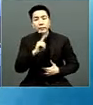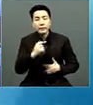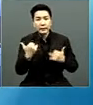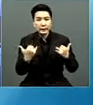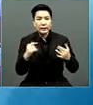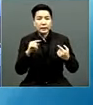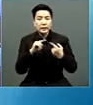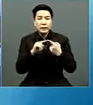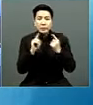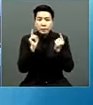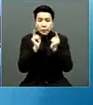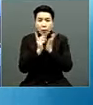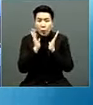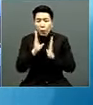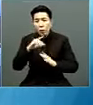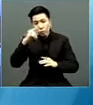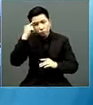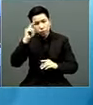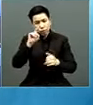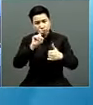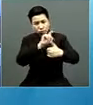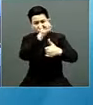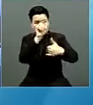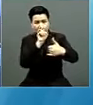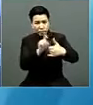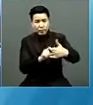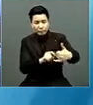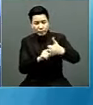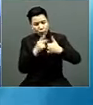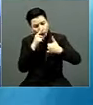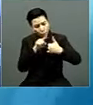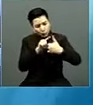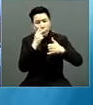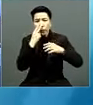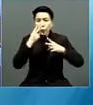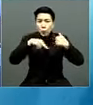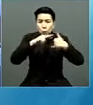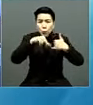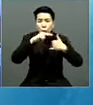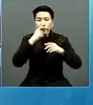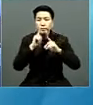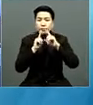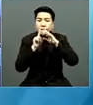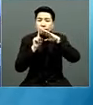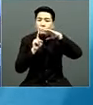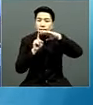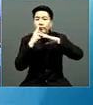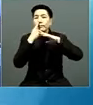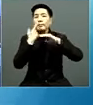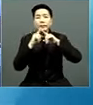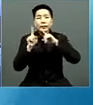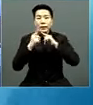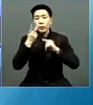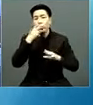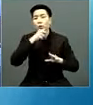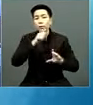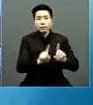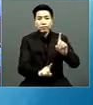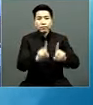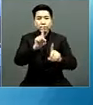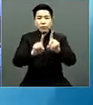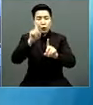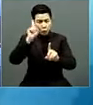ผู้ป่วยที่จะมีความสงสัยเข้ามารับการตรวจมากขึ้นเรื่อยๆนะครับจะเห็นกราฟสีส้มข้างล่างนี้ก็จำนวนที่